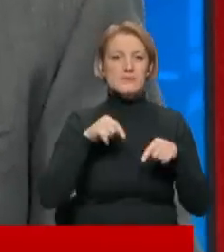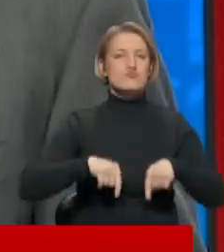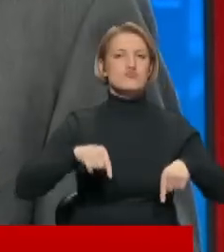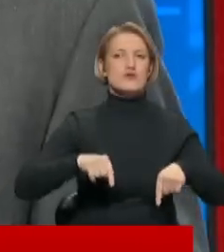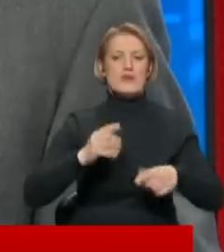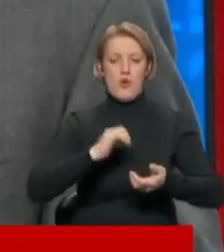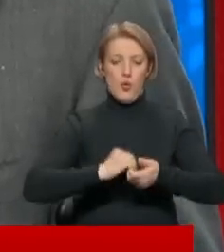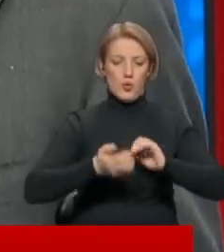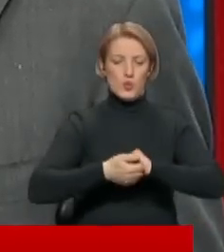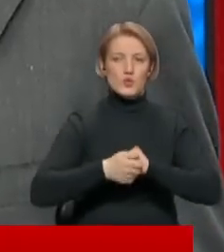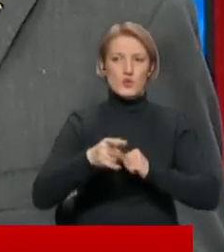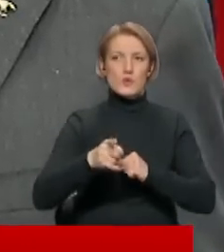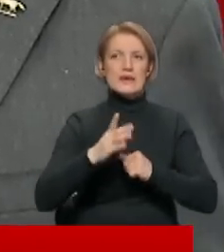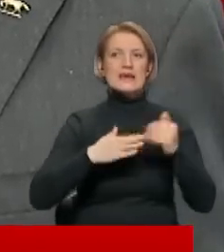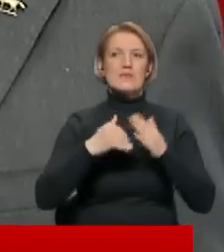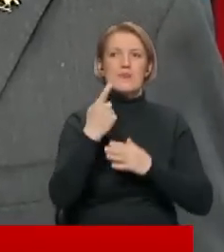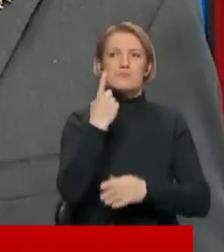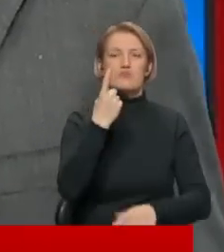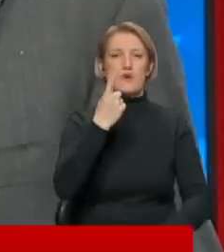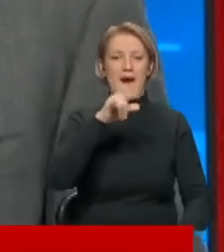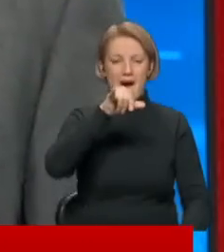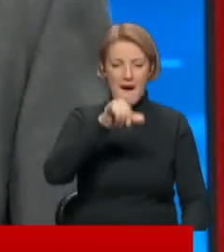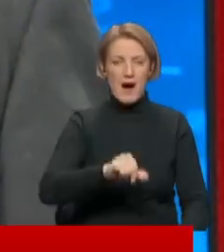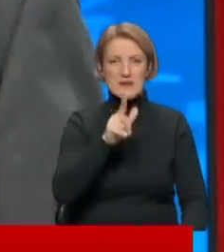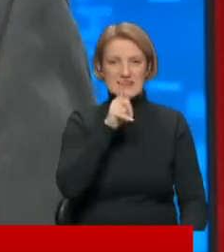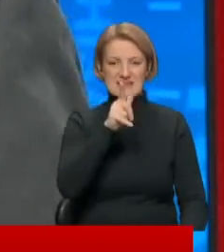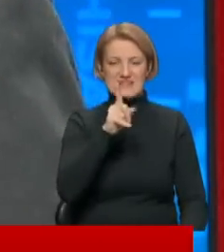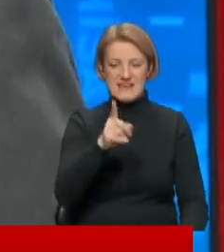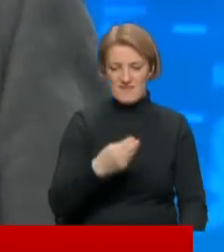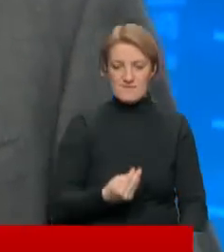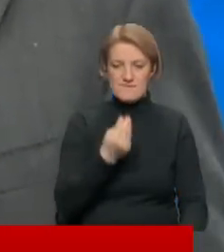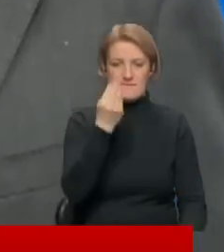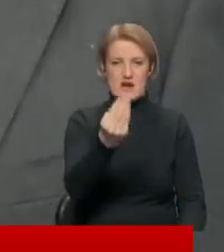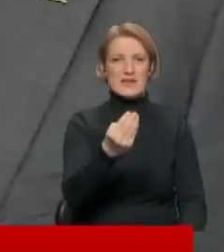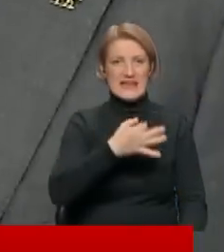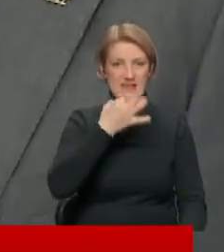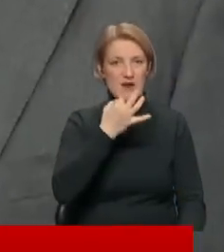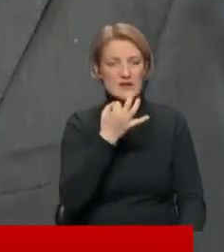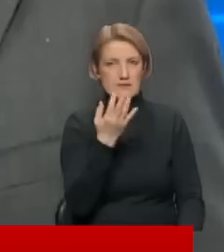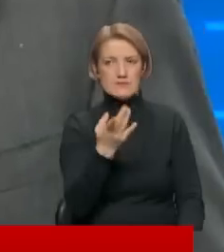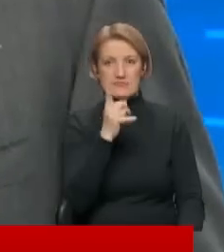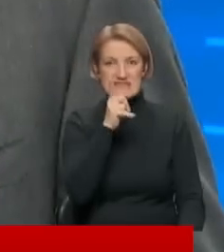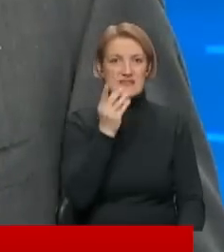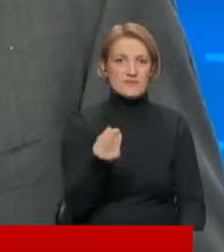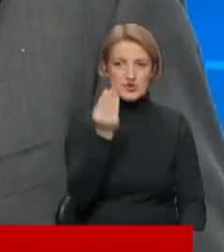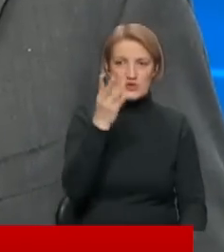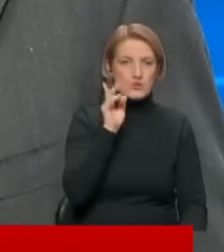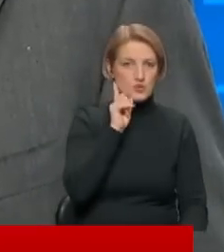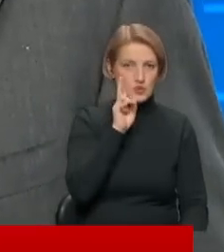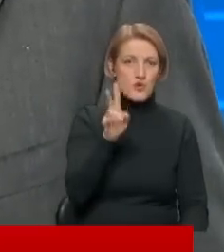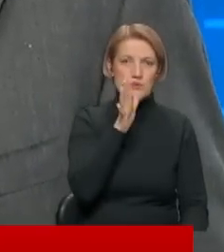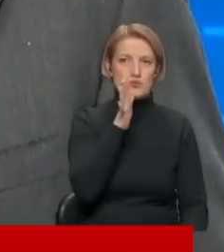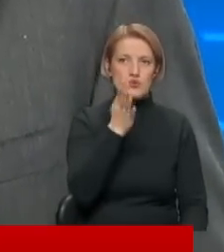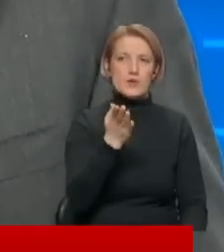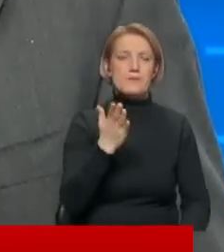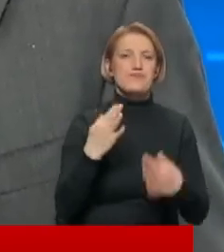buraların örgütlü yapılarının bir tanesinin bu hak sesi verdiğini ifade edip ifade edebiliyor muymuş bir ses verdiğini görebiliyor muyuz